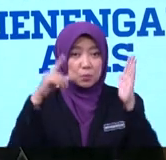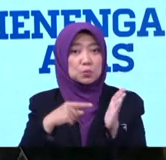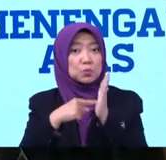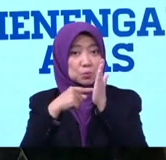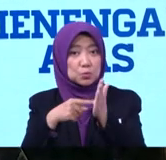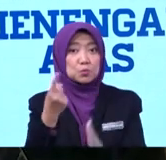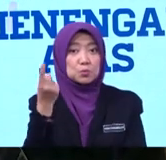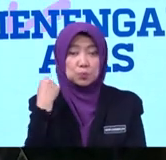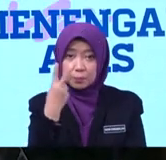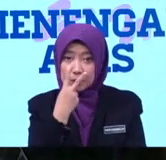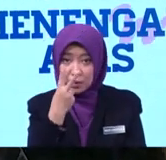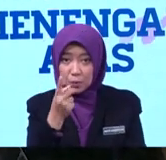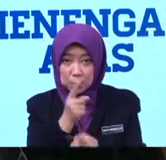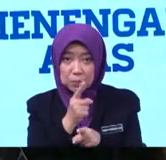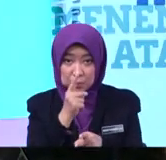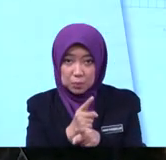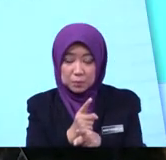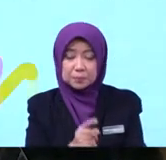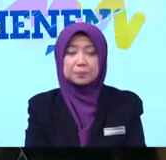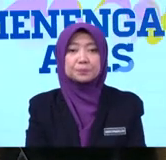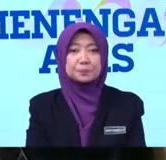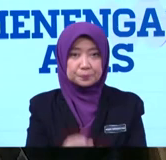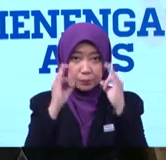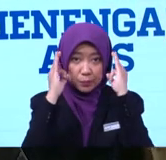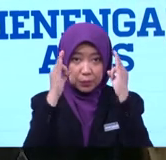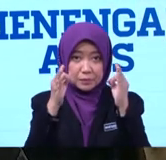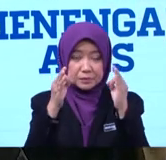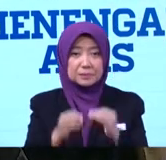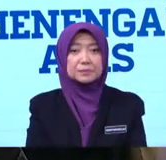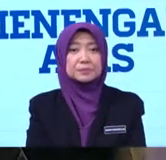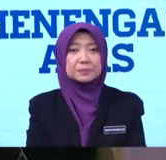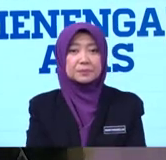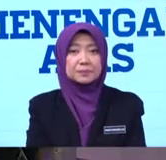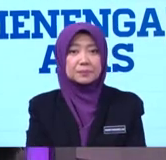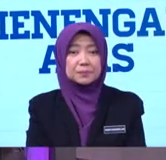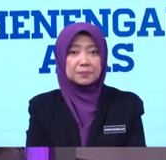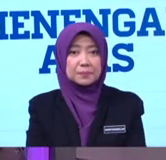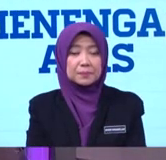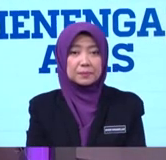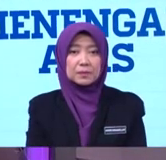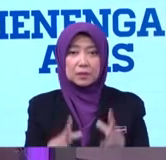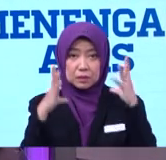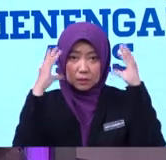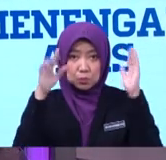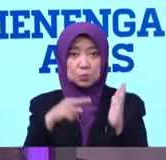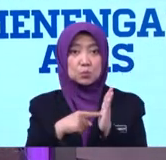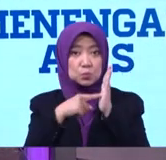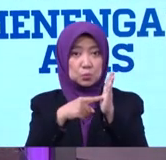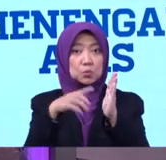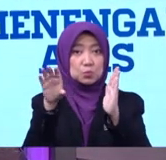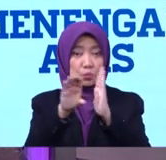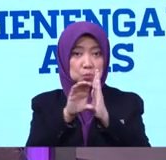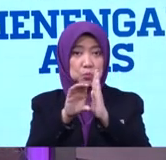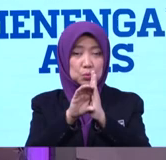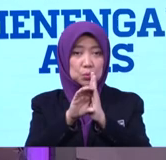nengok betul-betul Jadi sekarang Kita tunjuk contoh untuk kita